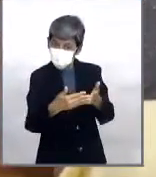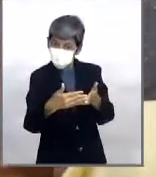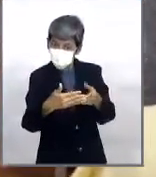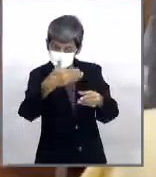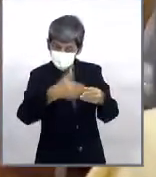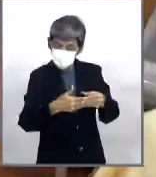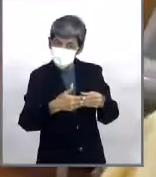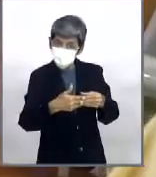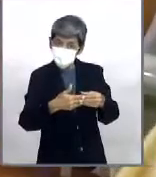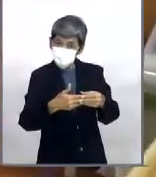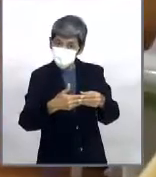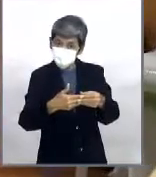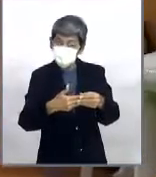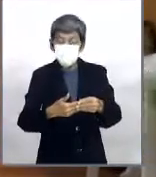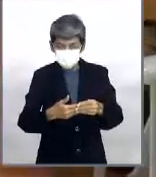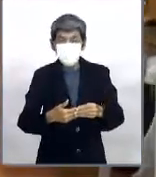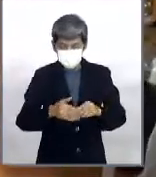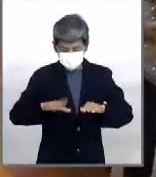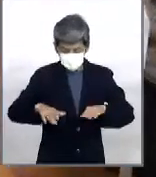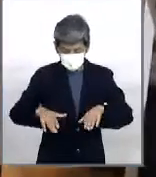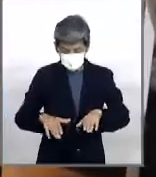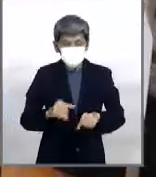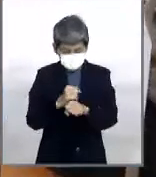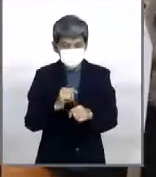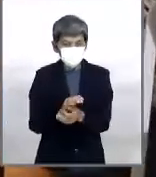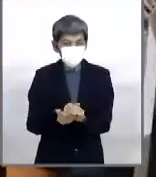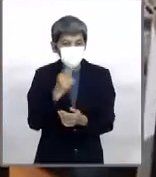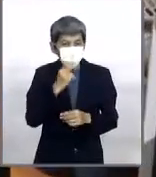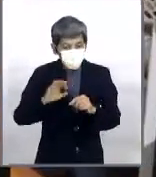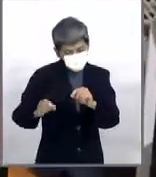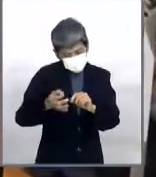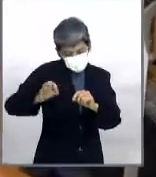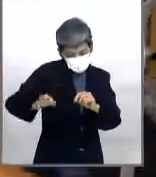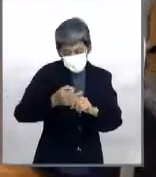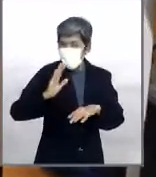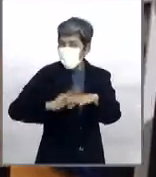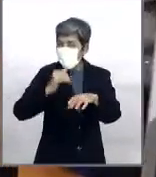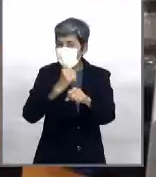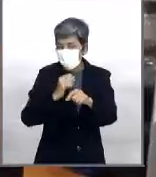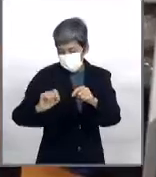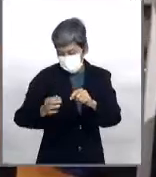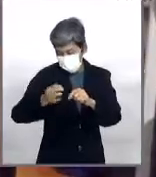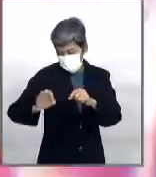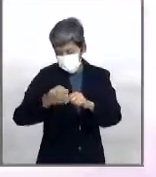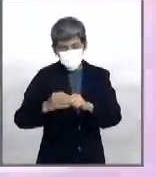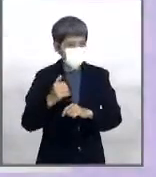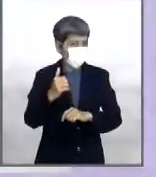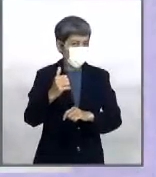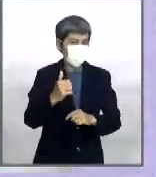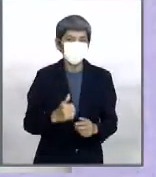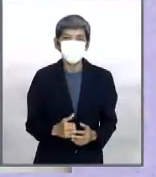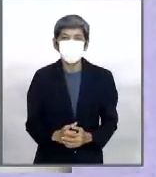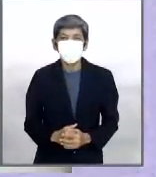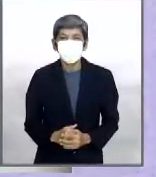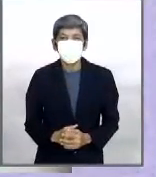นตัวแบบมันนี่คลิป เย็บมือเลยใช่ไหมคะ เย็บมือครับผม รอยสีเย็บเขาไม่ธรรมดานะคะกริบมาก